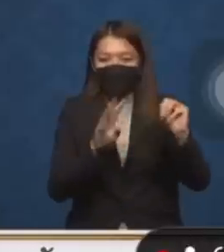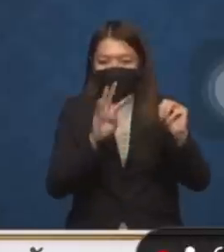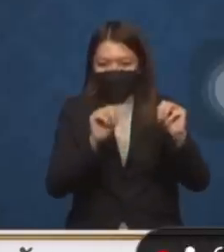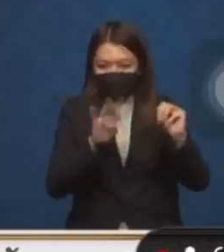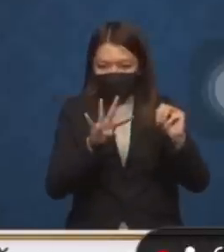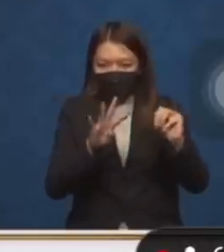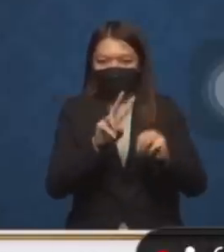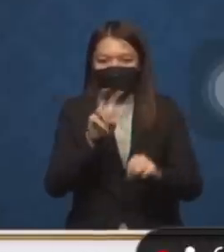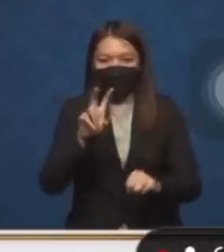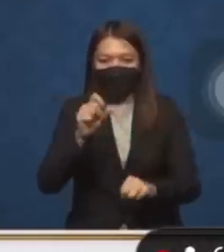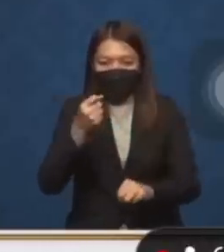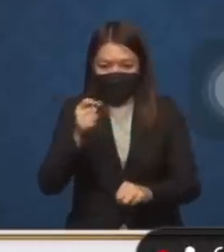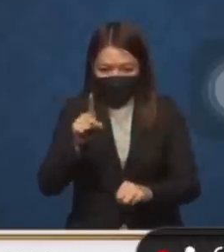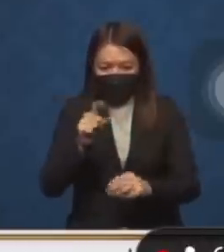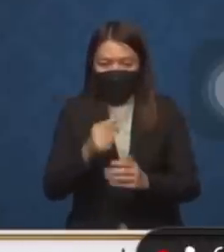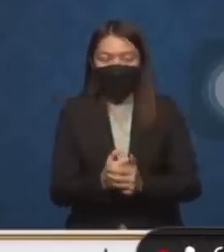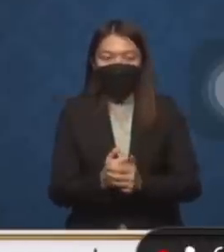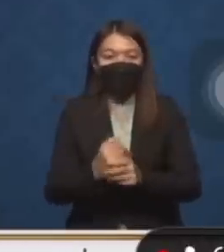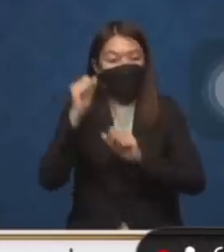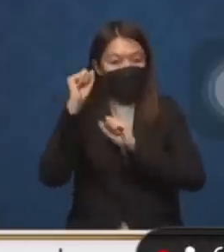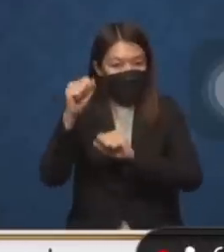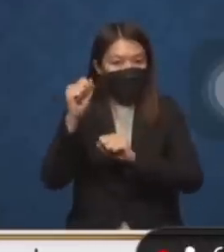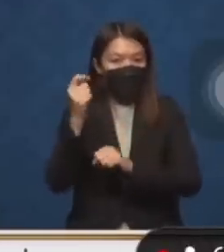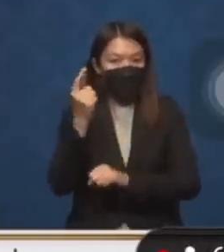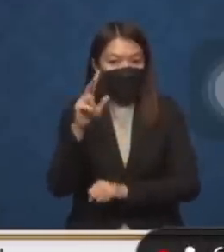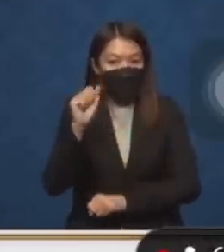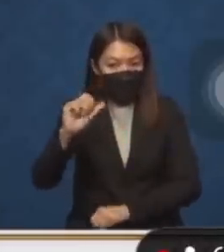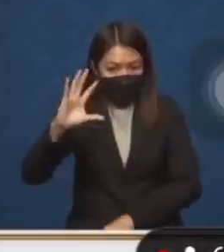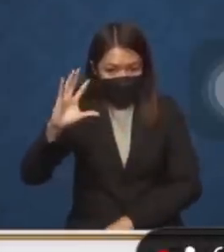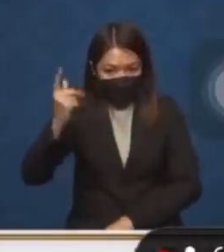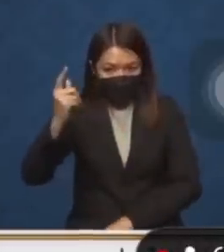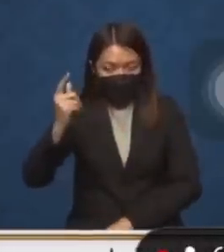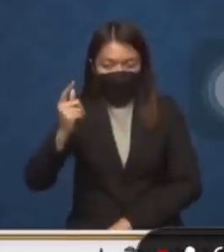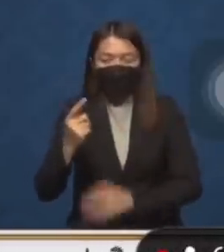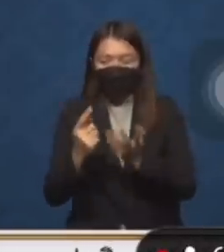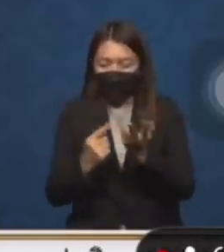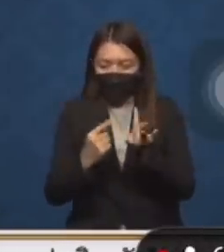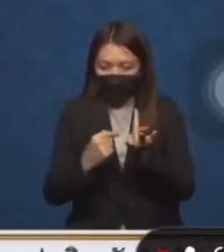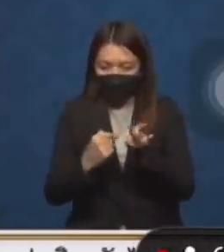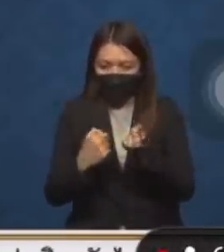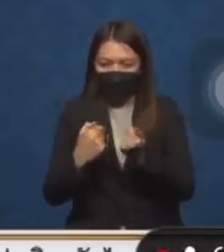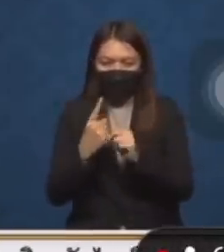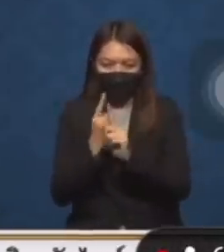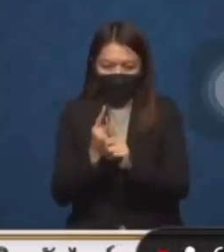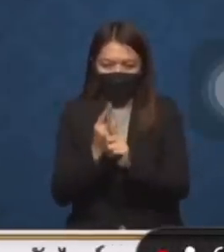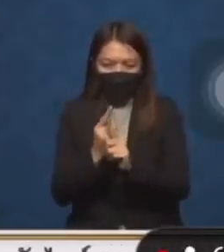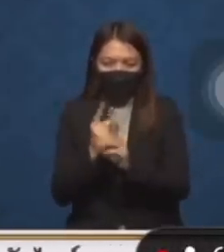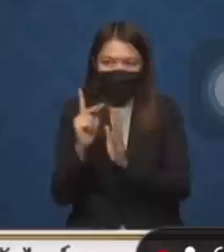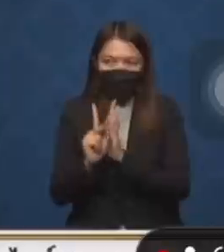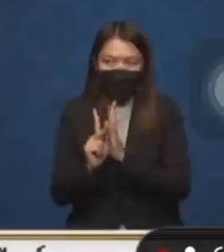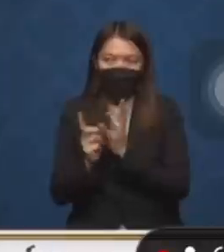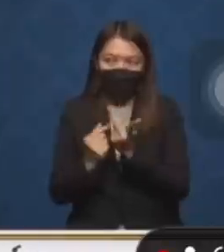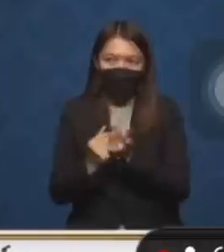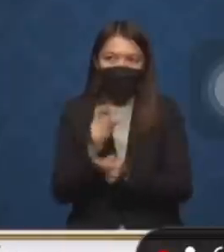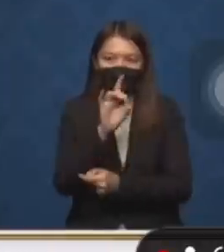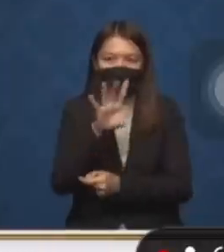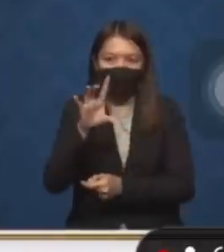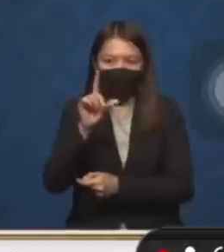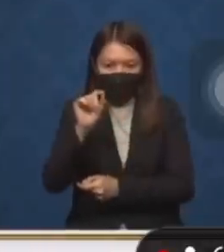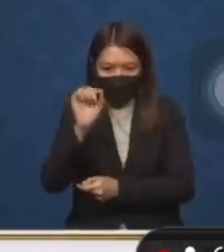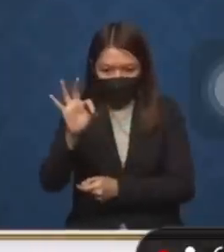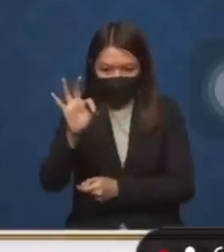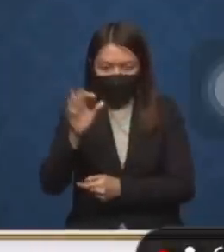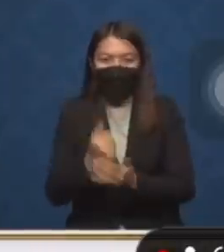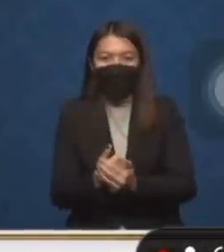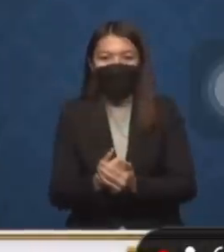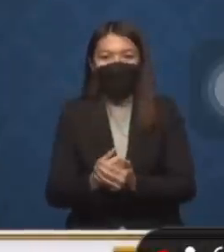211 ชะับและมปกาศคอสช.ที่เรานั่งนับตามรจกิจารณเบก 3เมื่วันนี้ได้ 129 ชะบับค